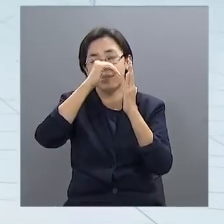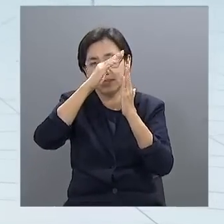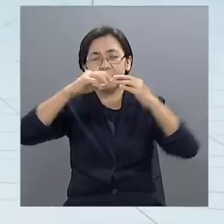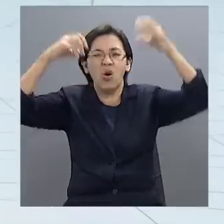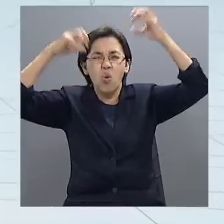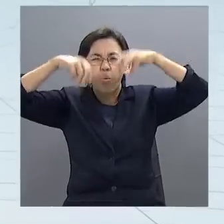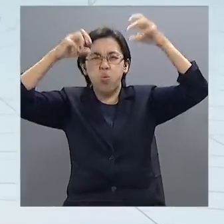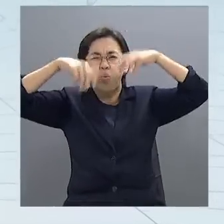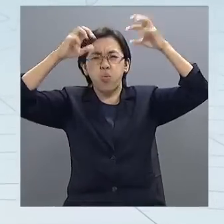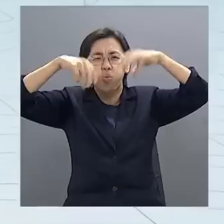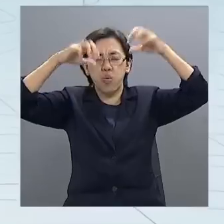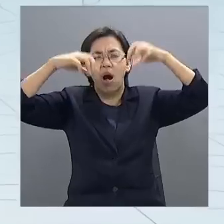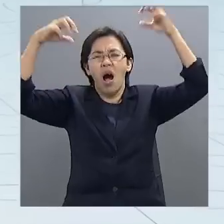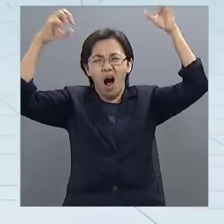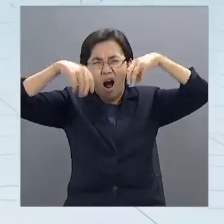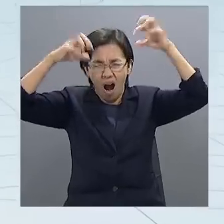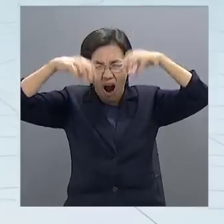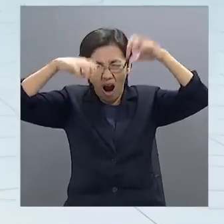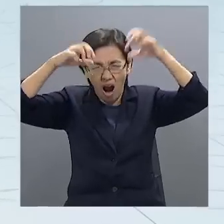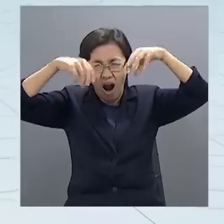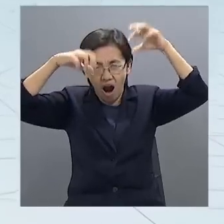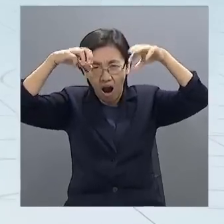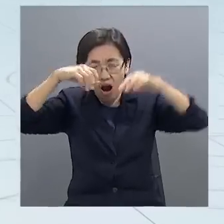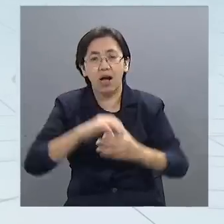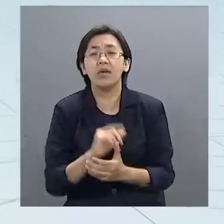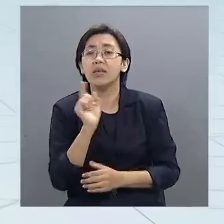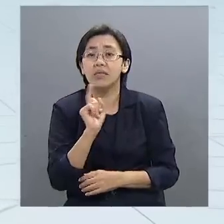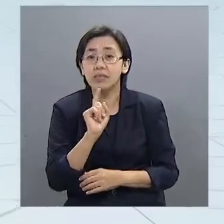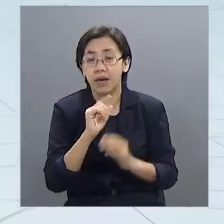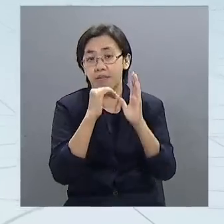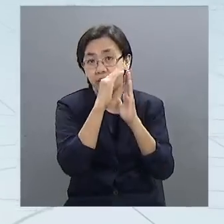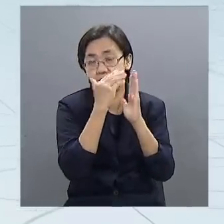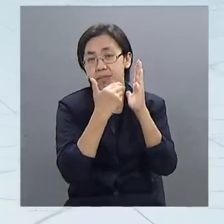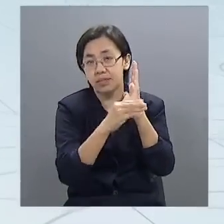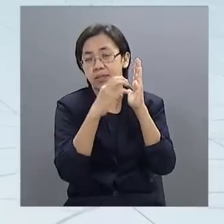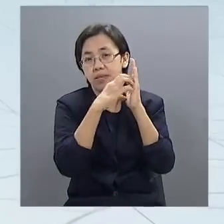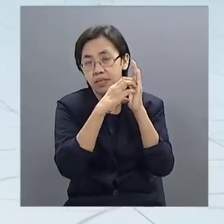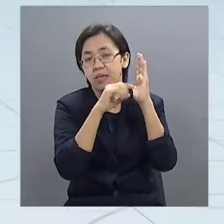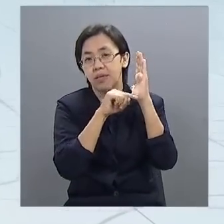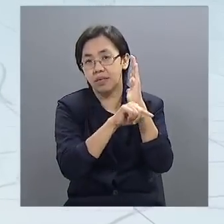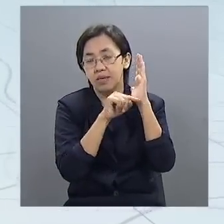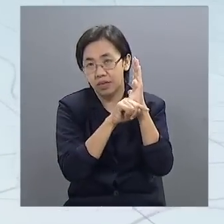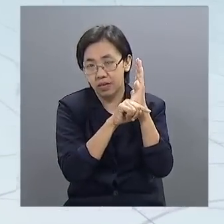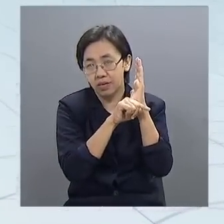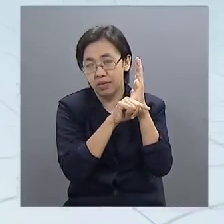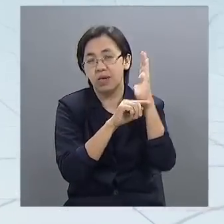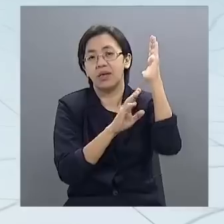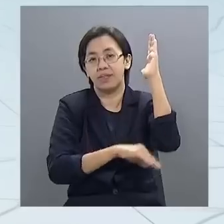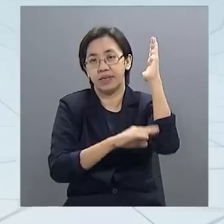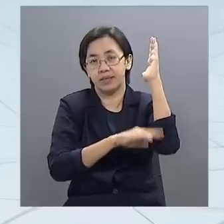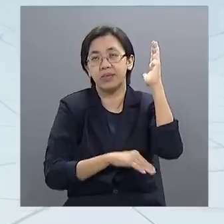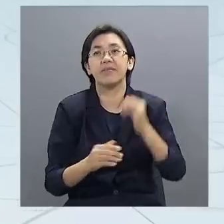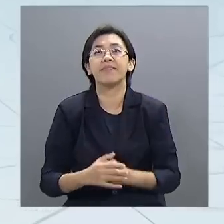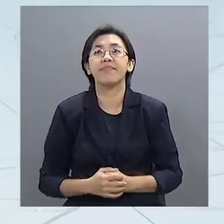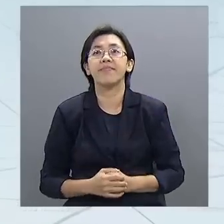และมีฝนตกหนักบางแห่งด้วยนะคะทั้งในบริเวณพื้นที่ภาคเหนือภาคอีสานภาคกลางภาคตะวันออกรวมทั้งบริเวณภาคใต้ค่ะก่อนที่ฝนนั้นจ